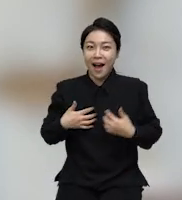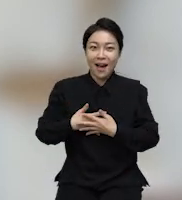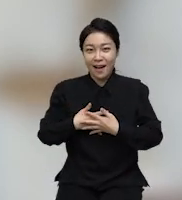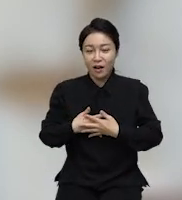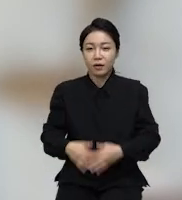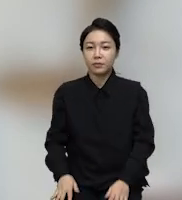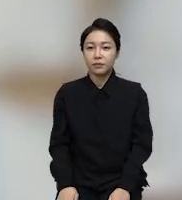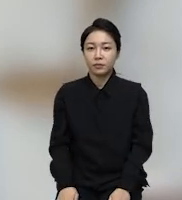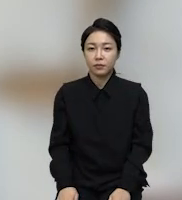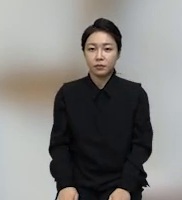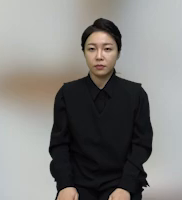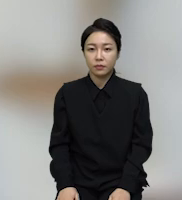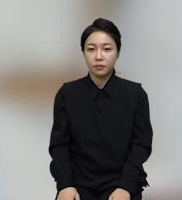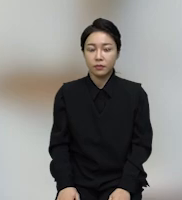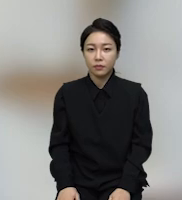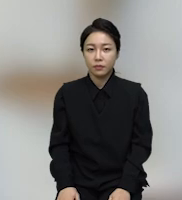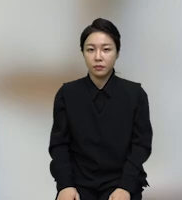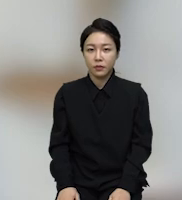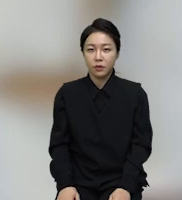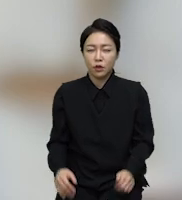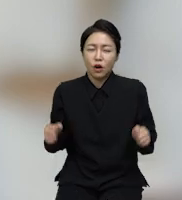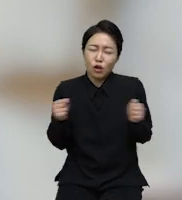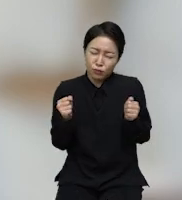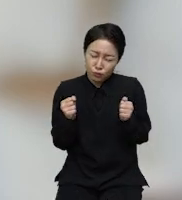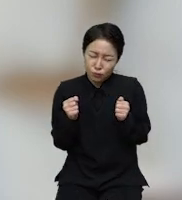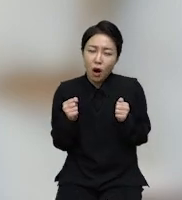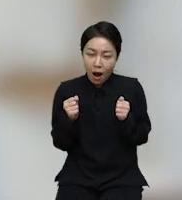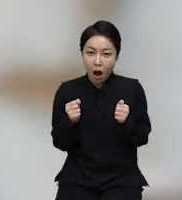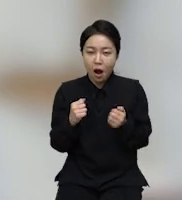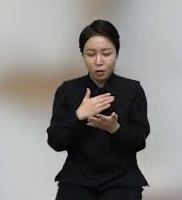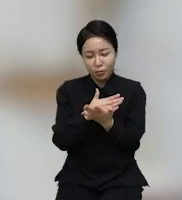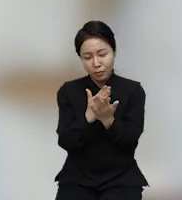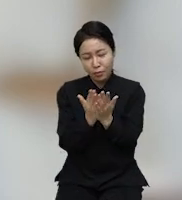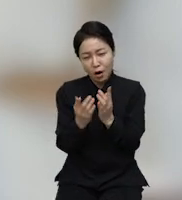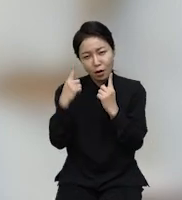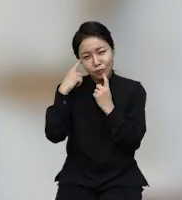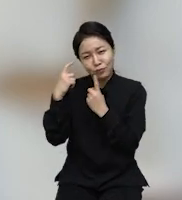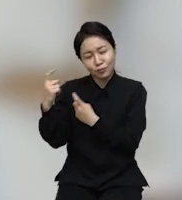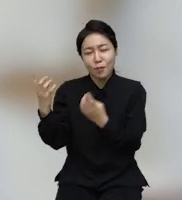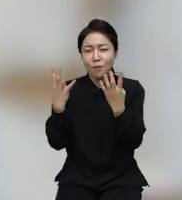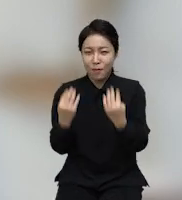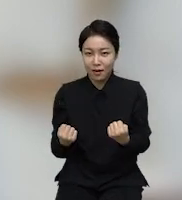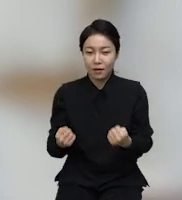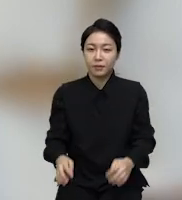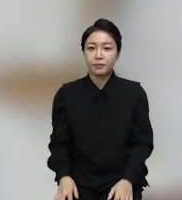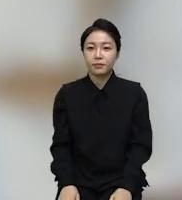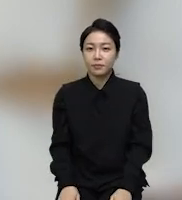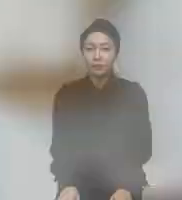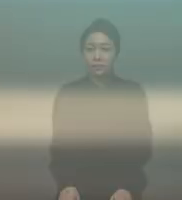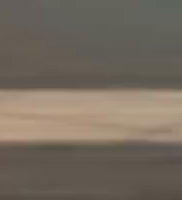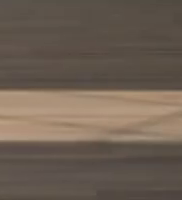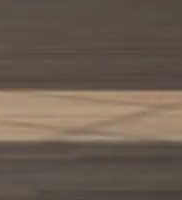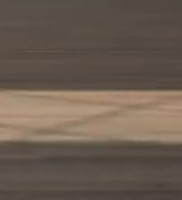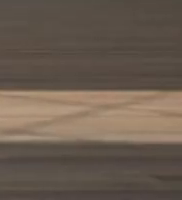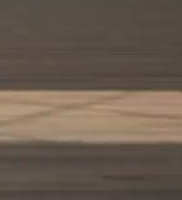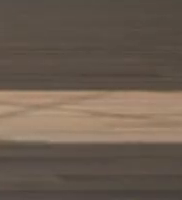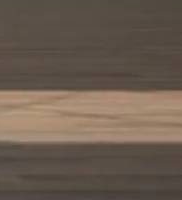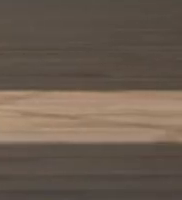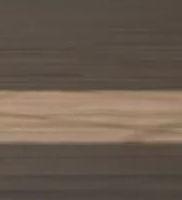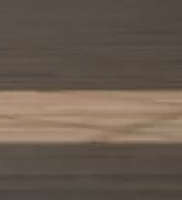복주머니도 챙기며 설레었습니다. 이렇듯 겨울은 춥지만 따뜻한 추억이 가득한 계절이었습니다.